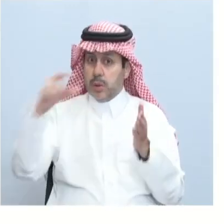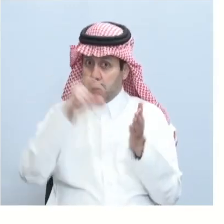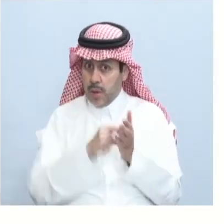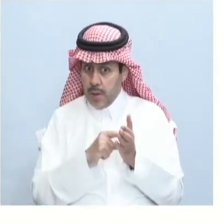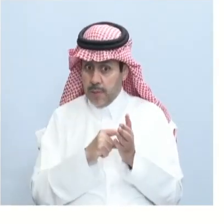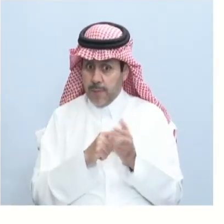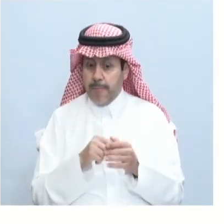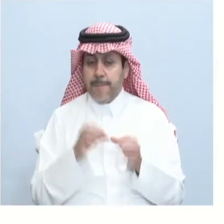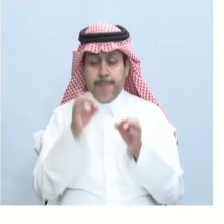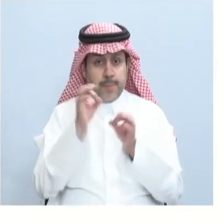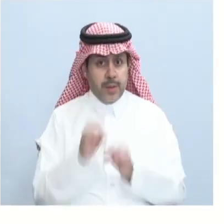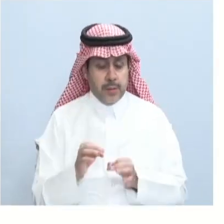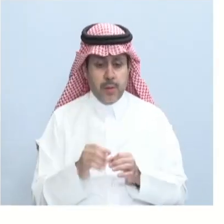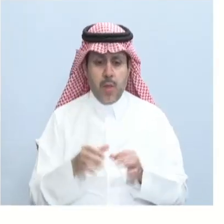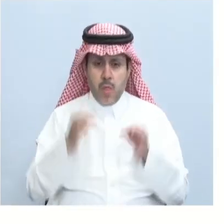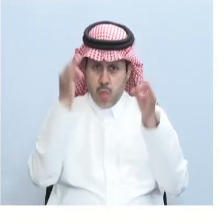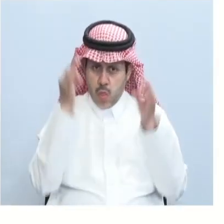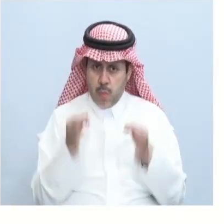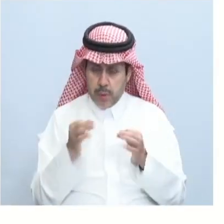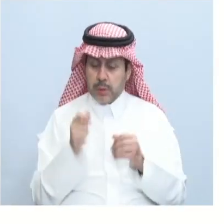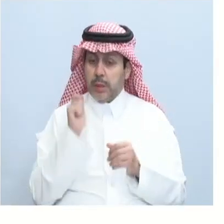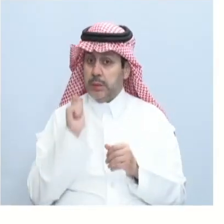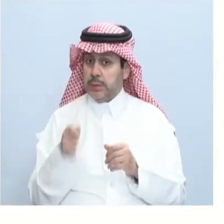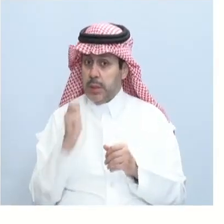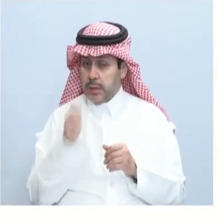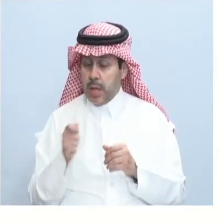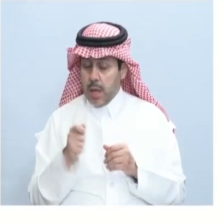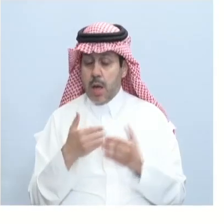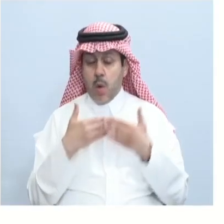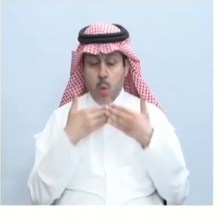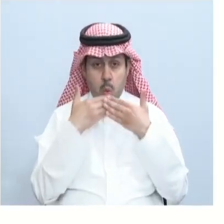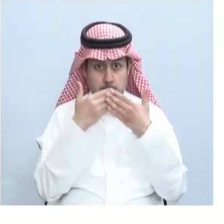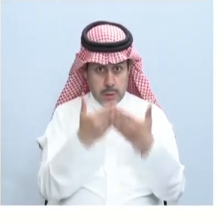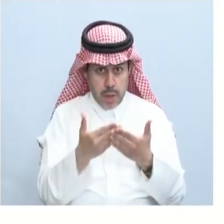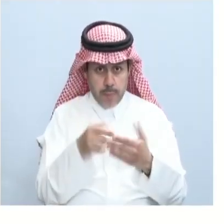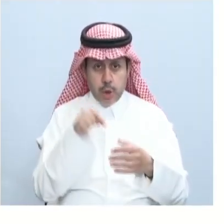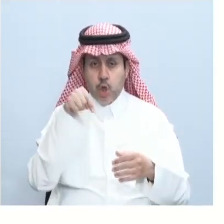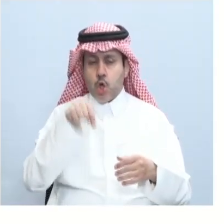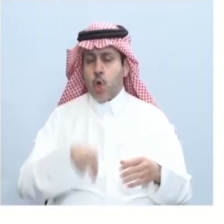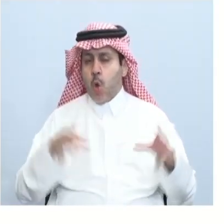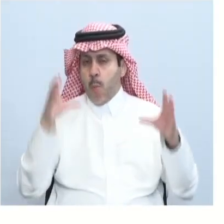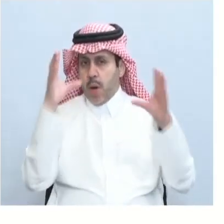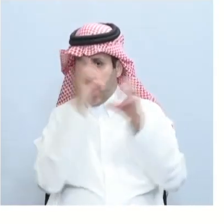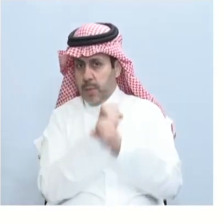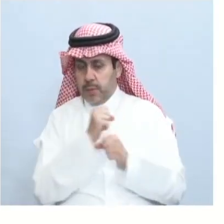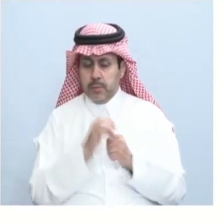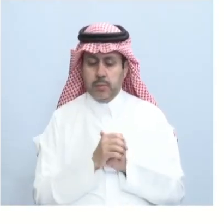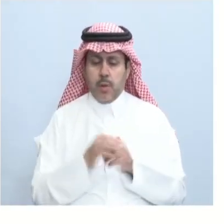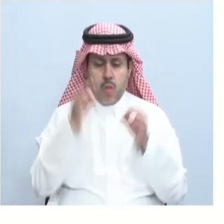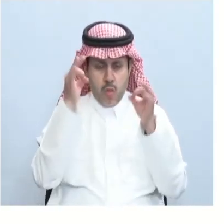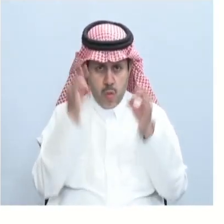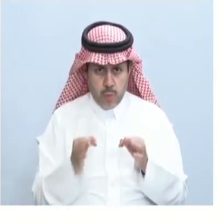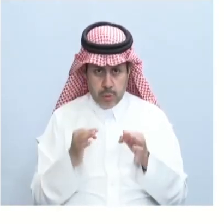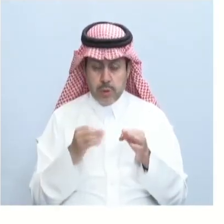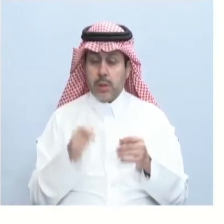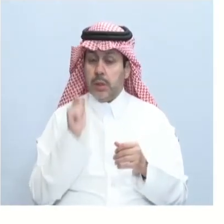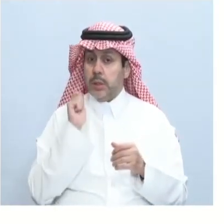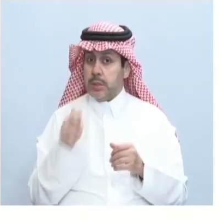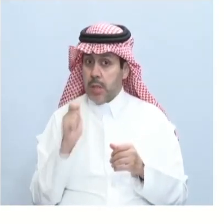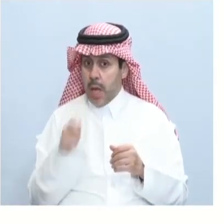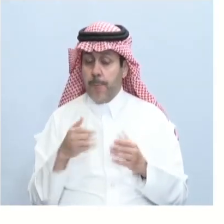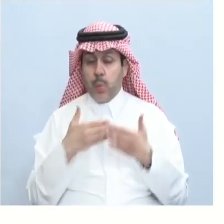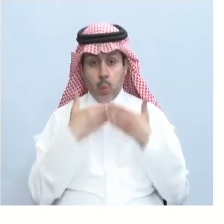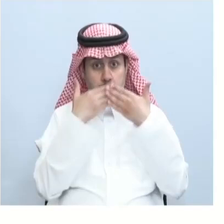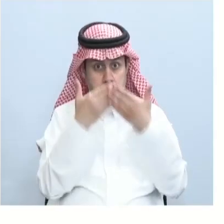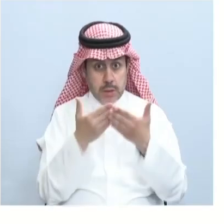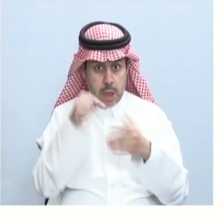من الايات على ثبوت الجزاء والحساب يوم القيامه ما وجه الدلاله من الايات على ثبوت الجزاء والحساب